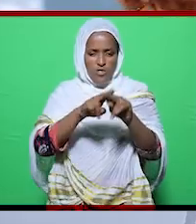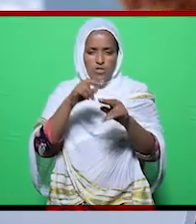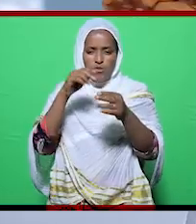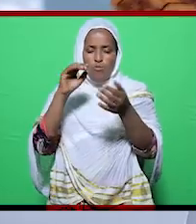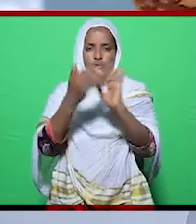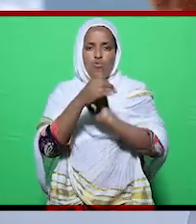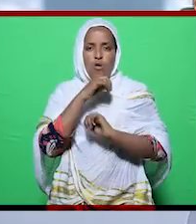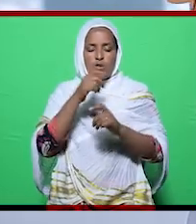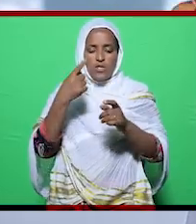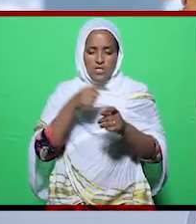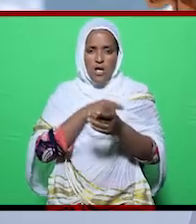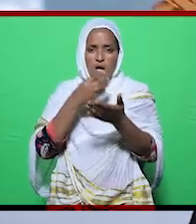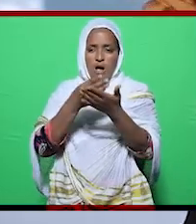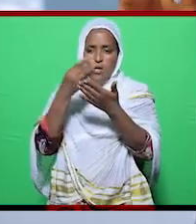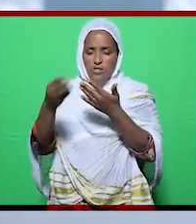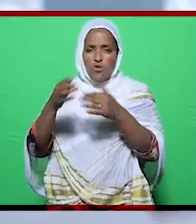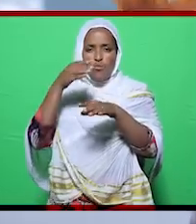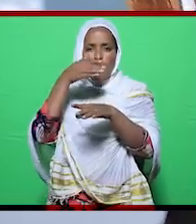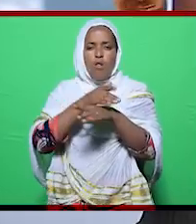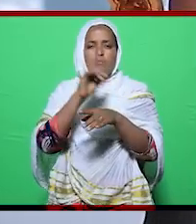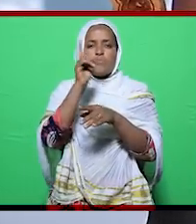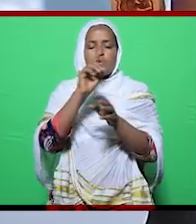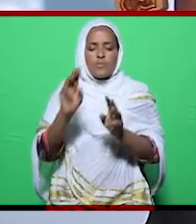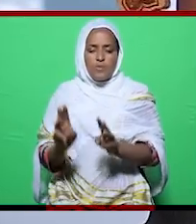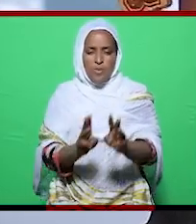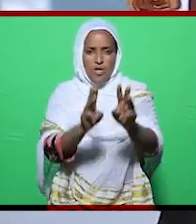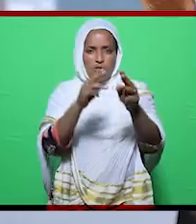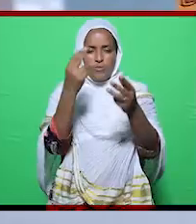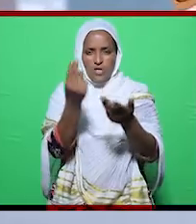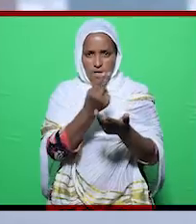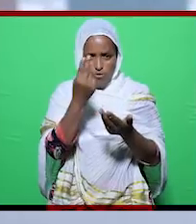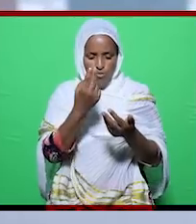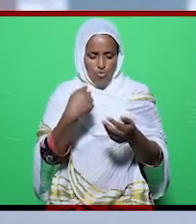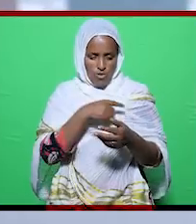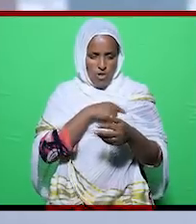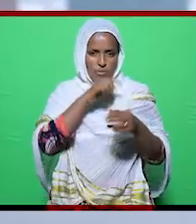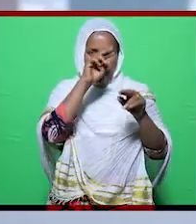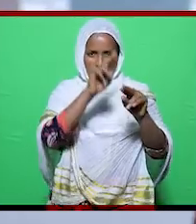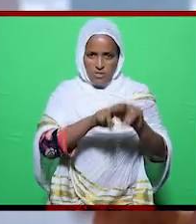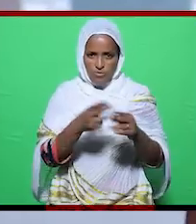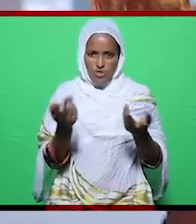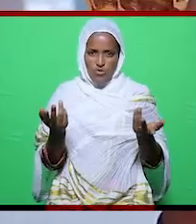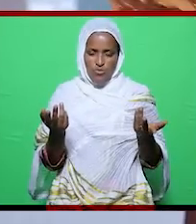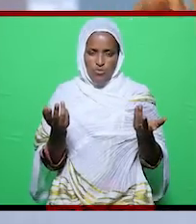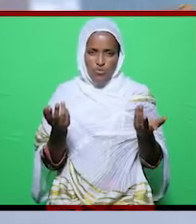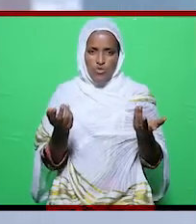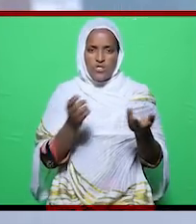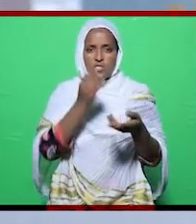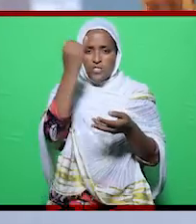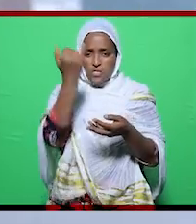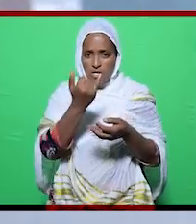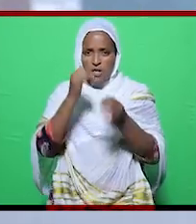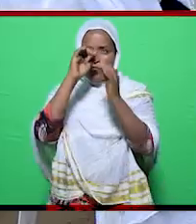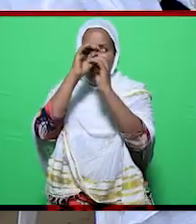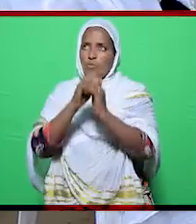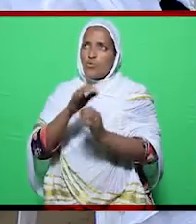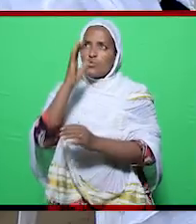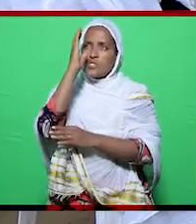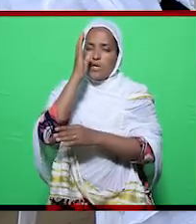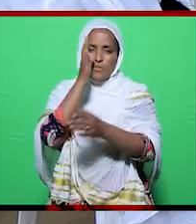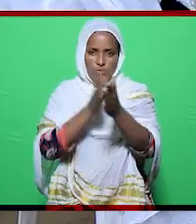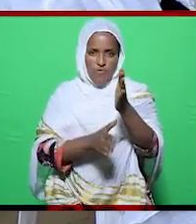ለዛ እንዲሆን አይደለም። እነዚህ አሁን የወረቀት ፕሪንቶችን ገዛለን፣ እነዛ መግዛታችን አይደለም። ፎቶአችንም በወረቀት ነው የሚቀመጠው፣ እሱ መሆኑ